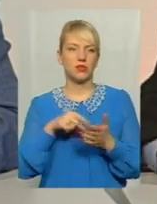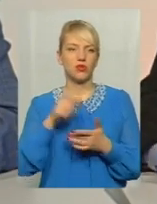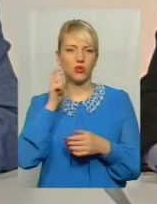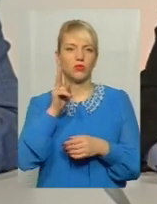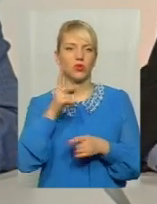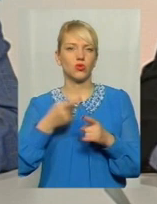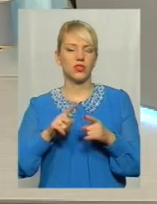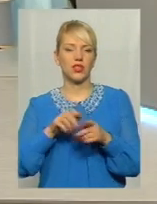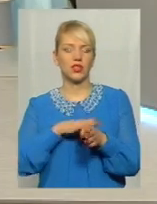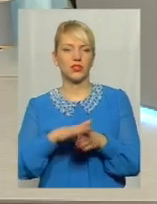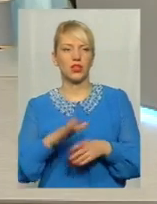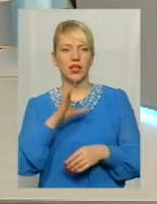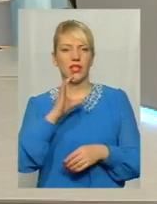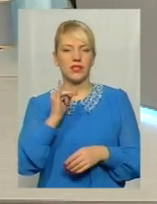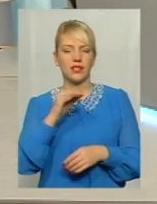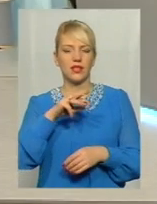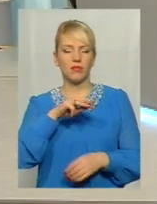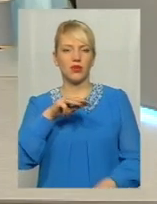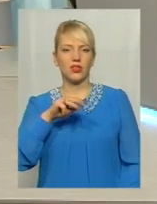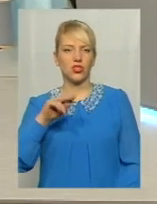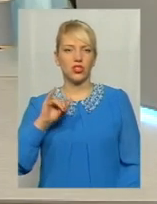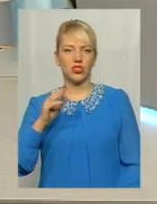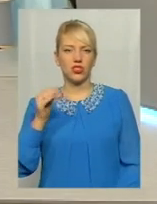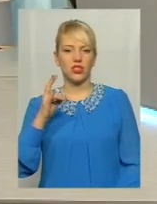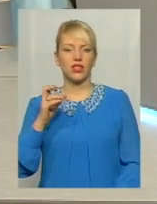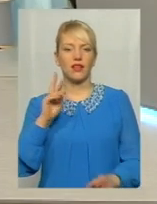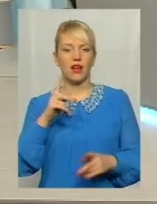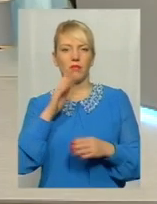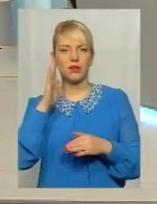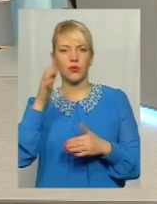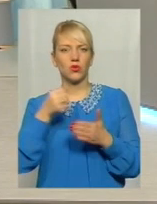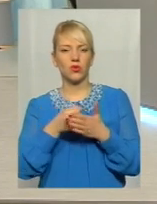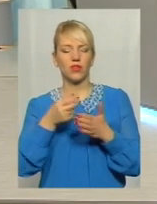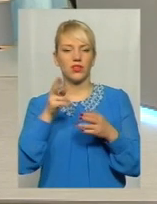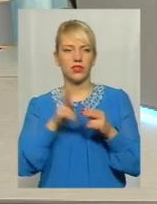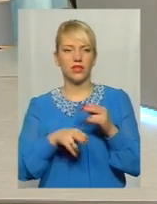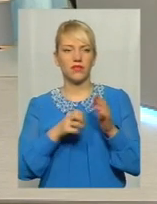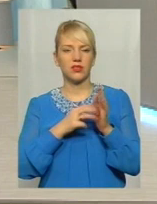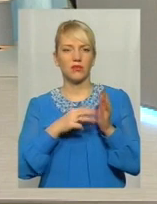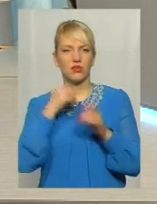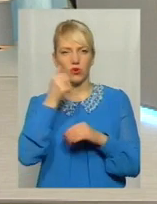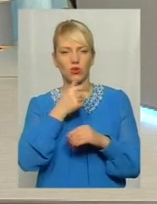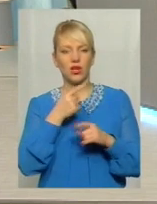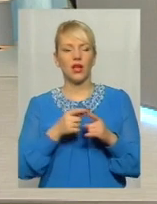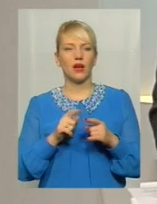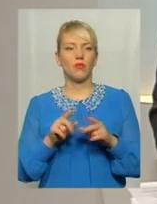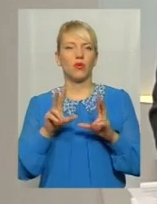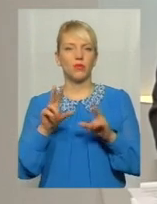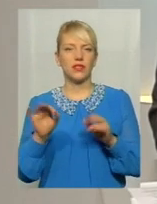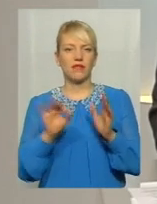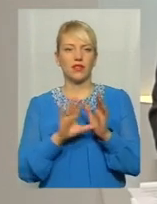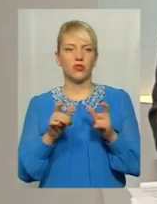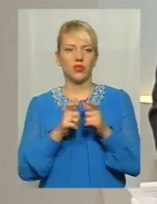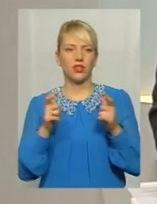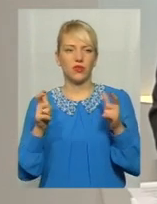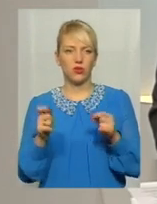реалізує. Олександр Семчишин, як перспективу до кінця наступного 2018 року, пообіцяв розумні зупинки, електронний квиток і тролейбуси